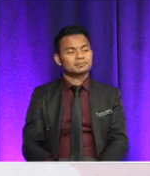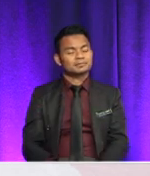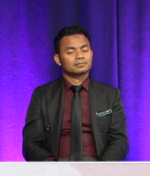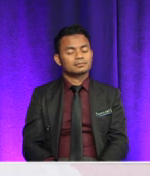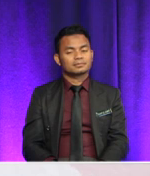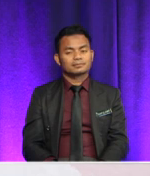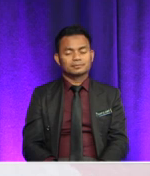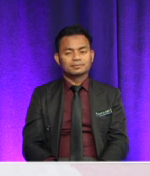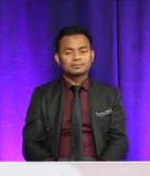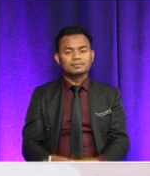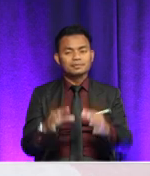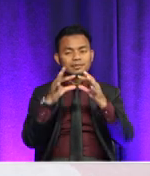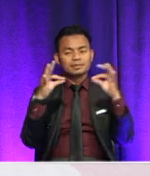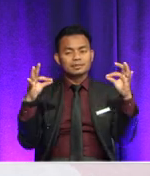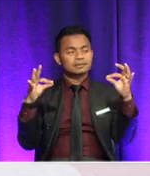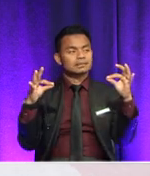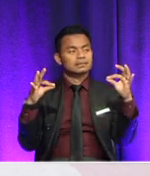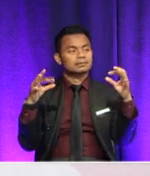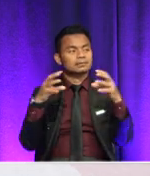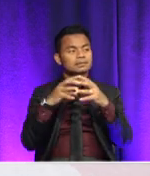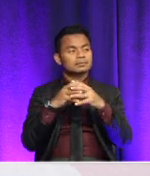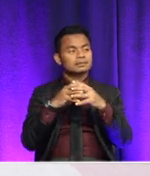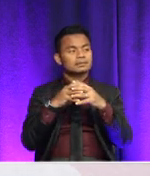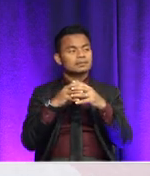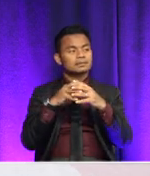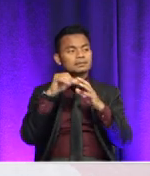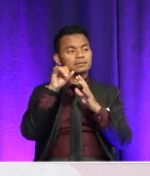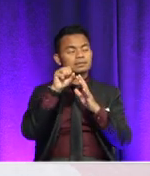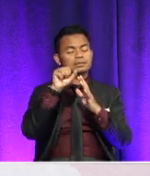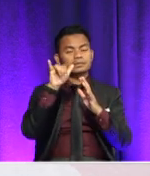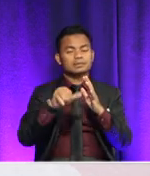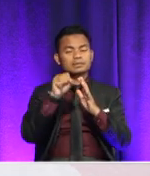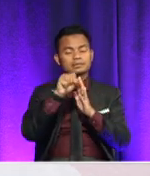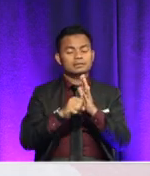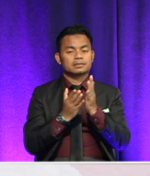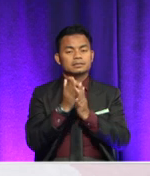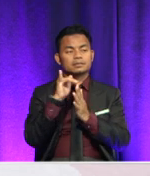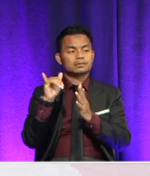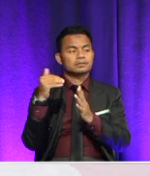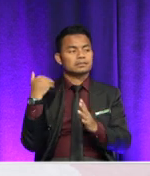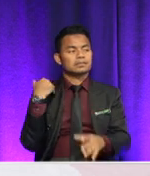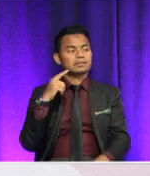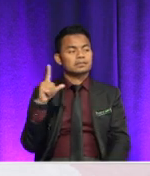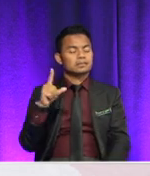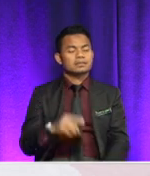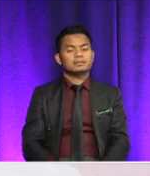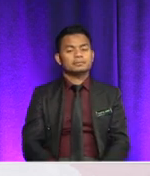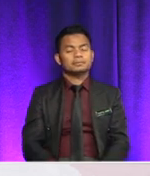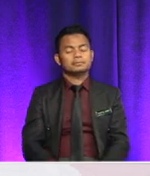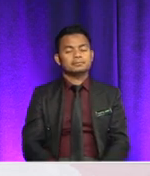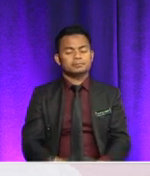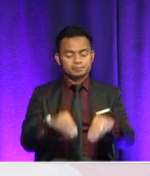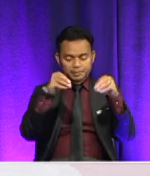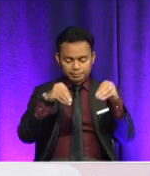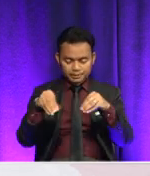Ayo majemuk seterusnya yang terdapat dalam petikan ialah pembacaan dan pengairan yang mencukupi penting bagi